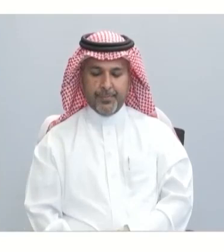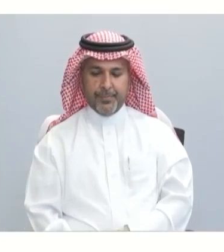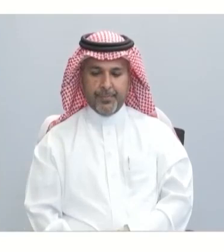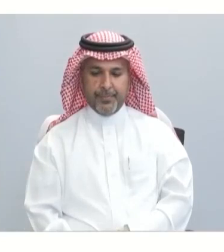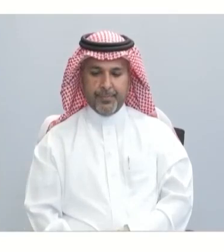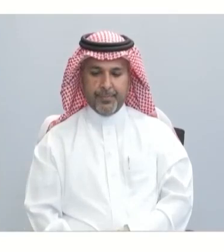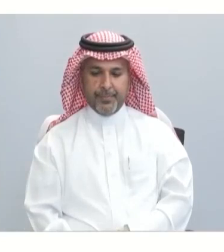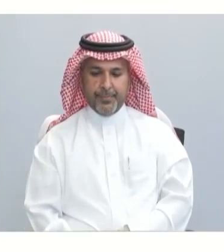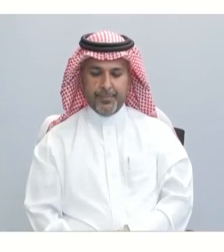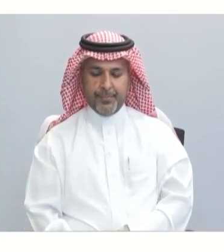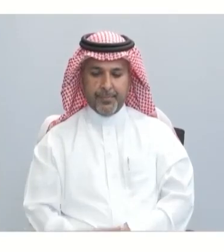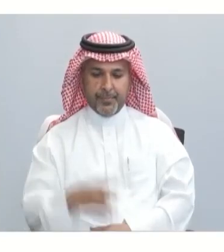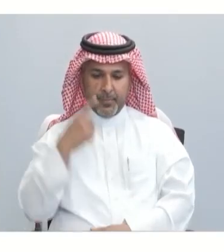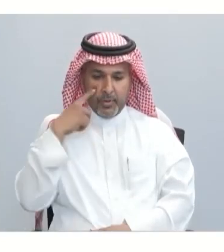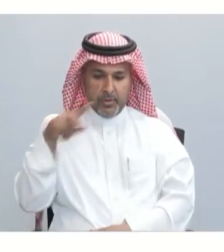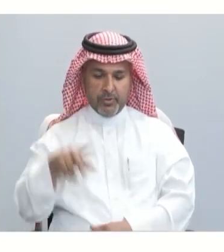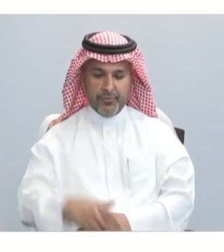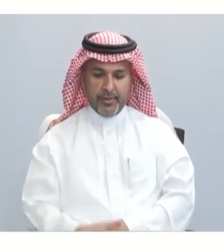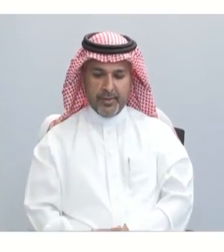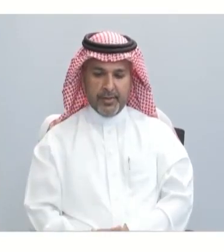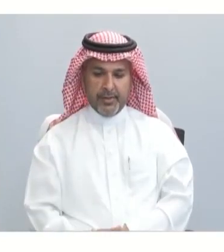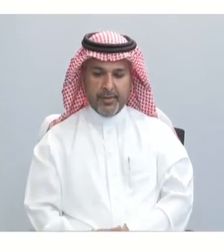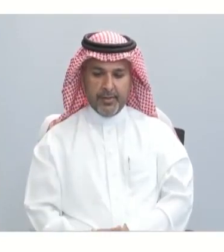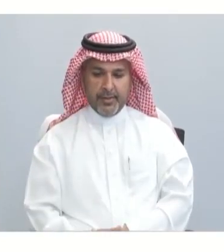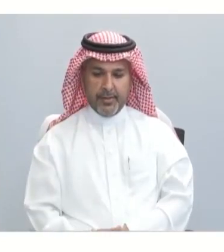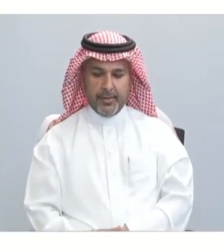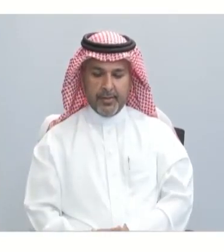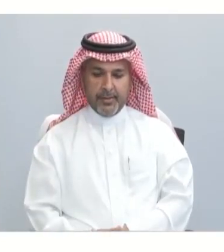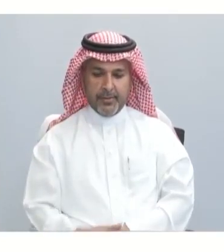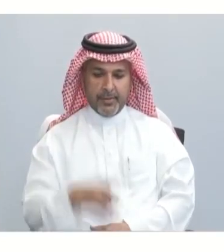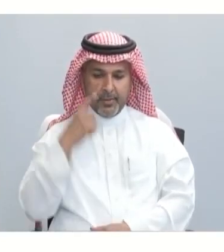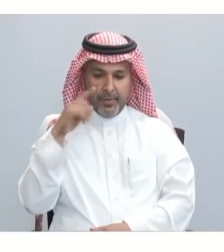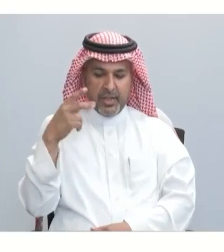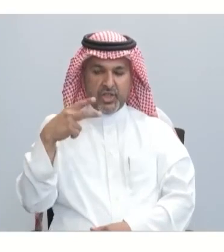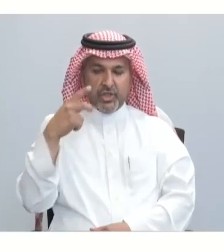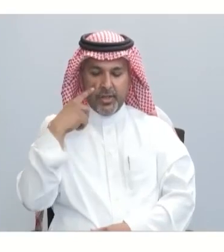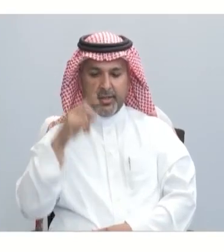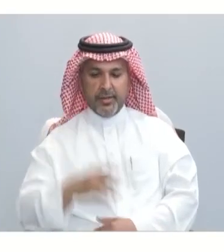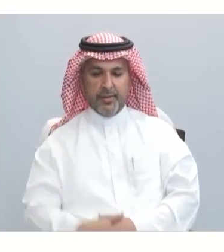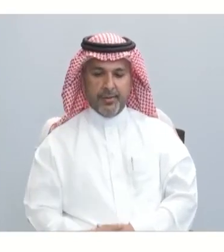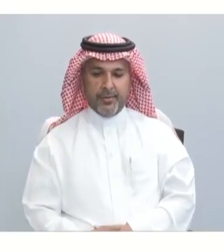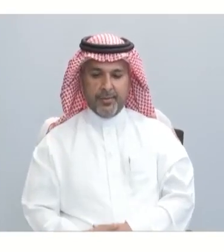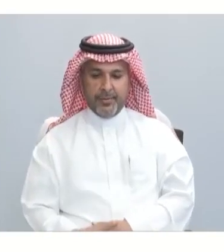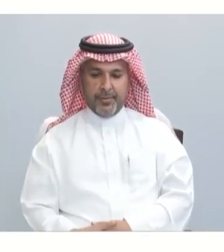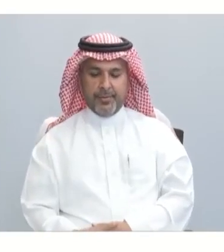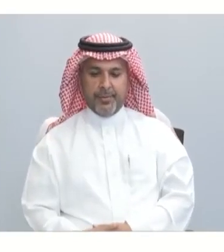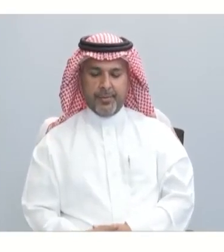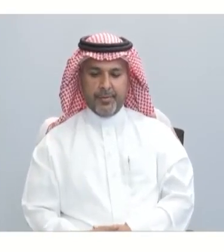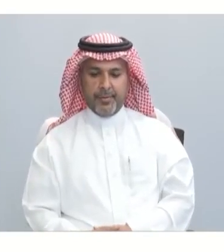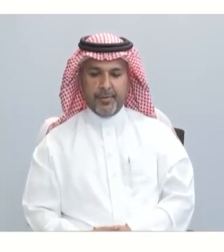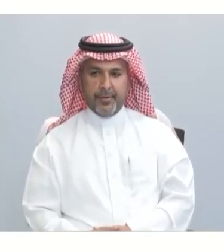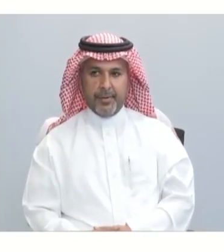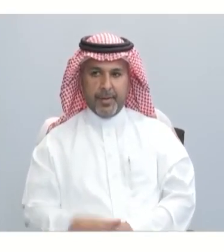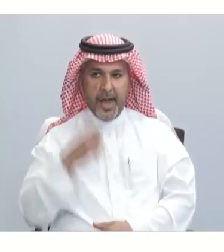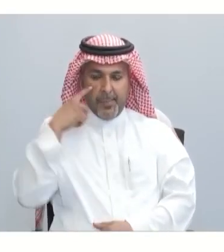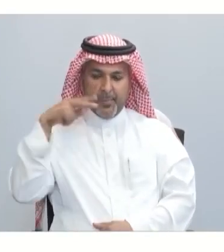فيها 0 معنات هذه اللي فيها 20 راح نستبعد طيب لو جينا هنا وزعنا